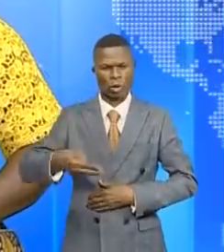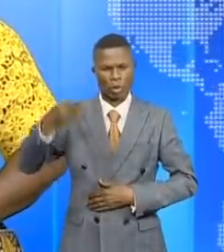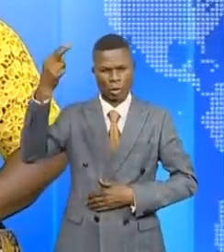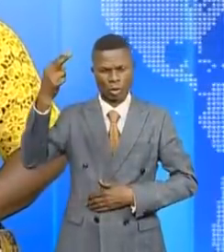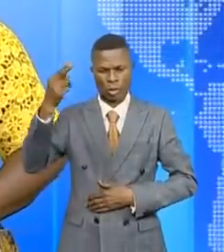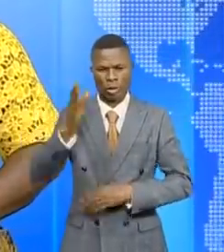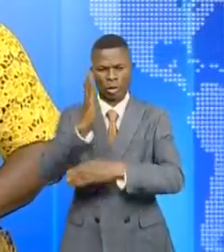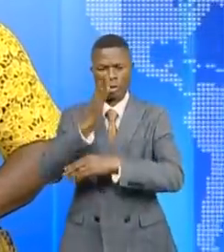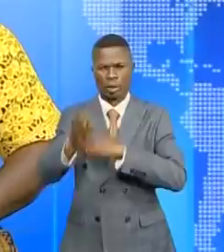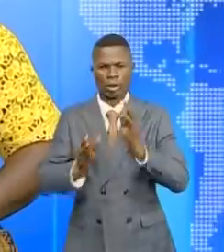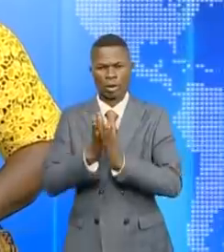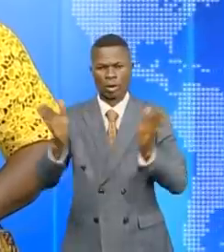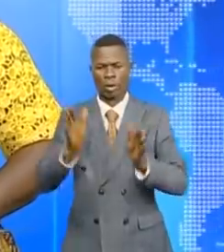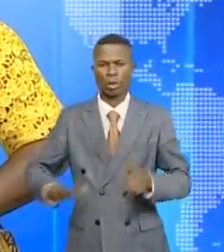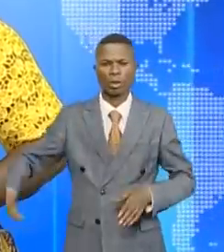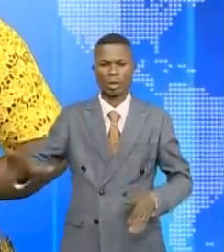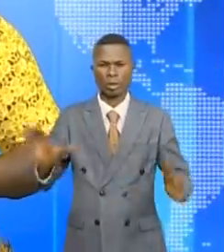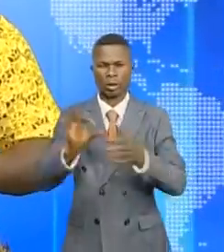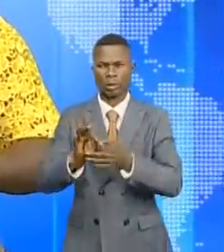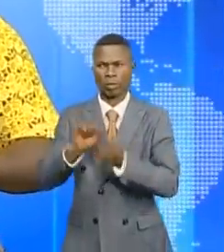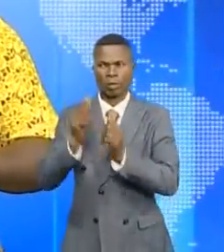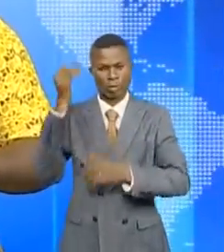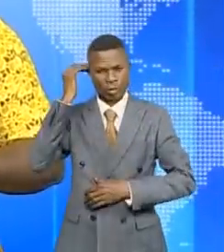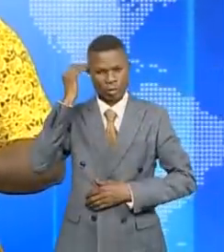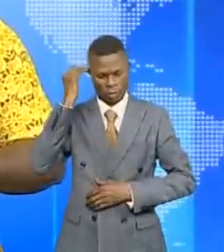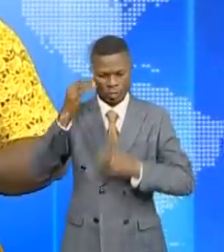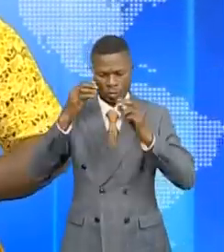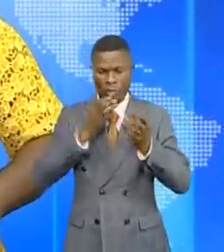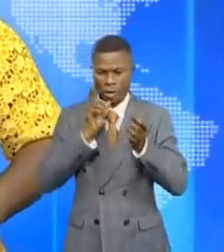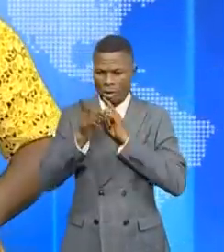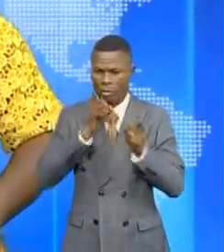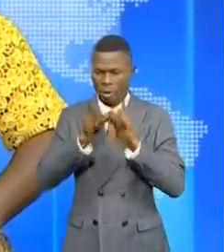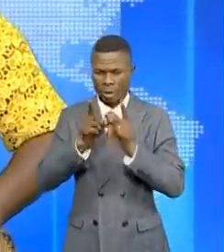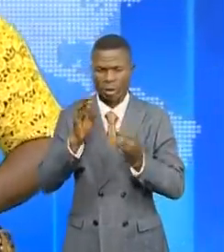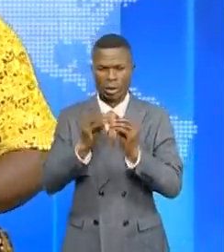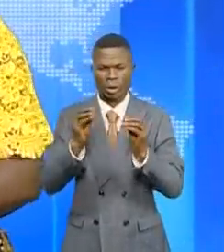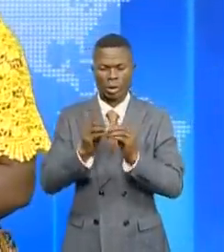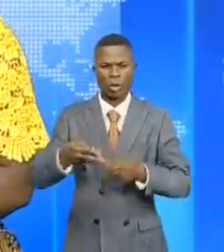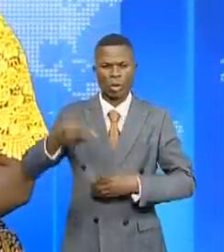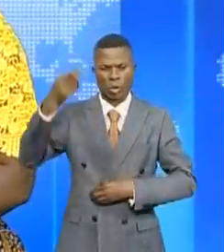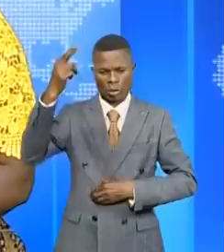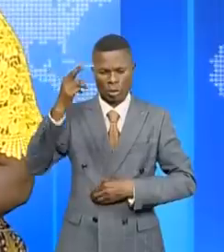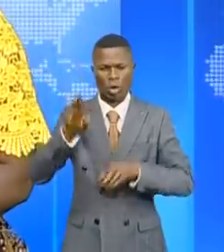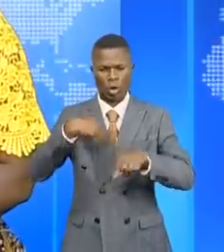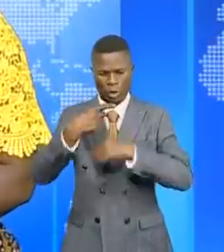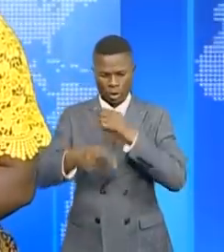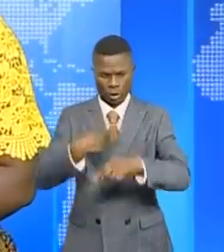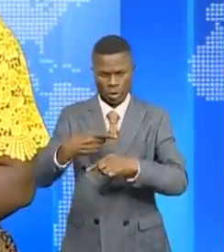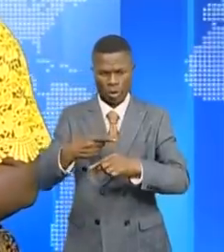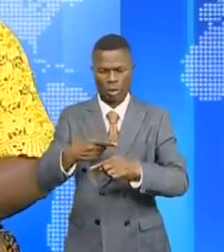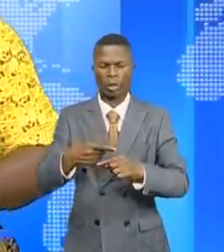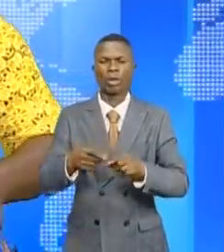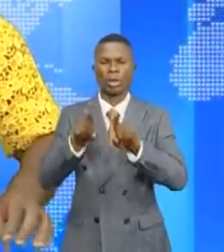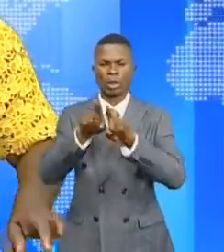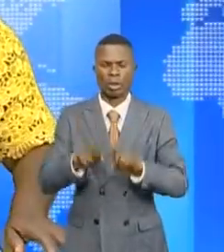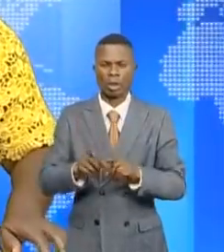et l'Assemblée générale des Nations unies sur le sida seront examinés à la réunion des hauts niveaux qui ouvre ses portes